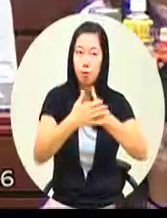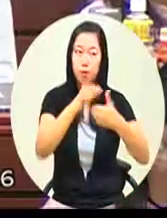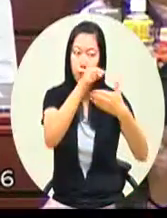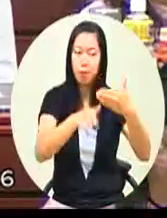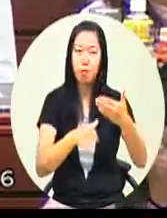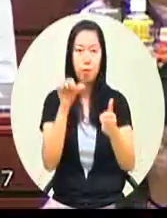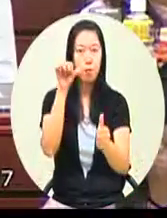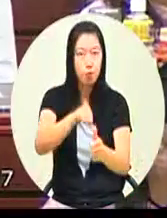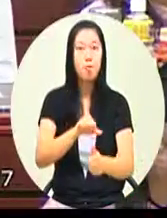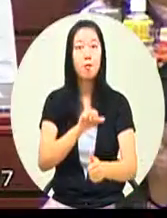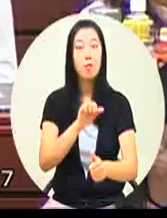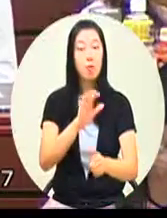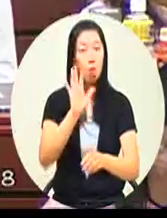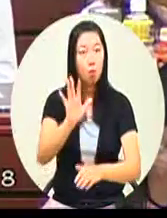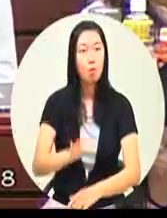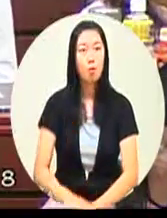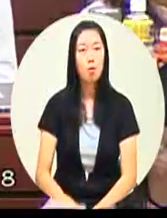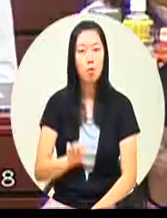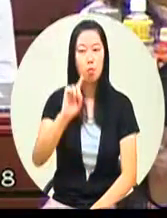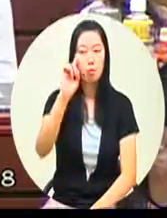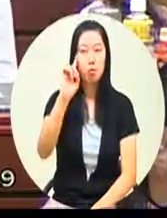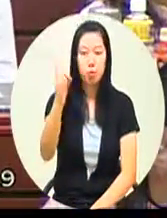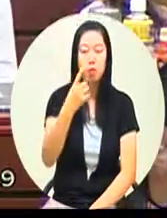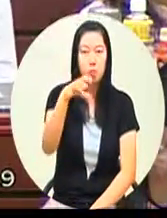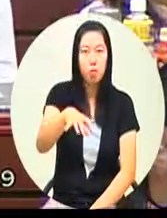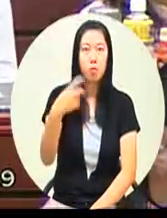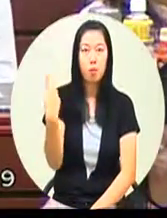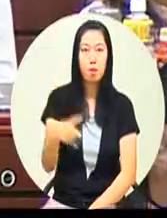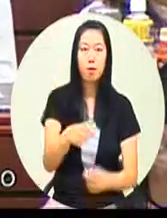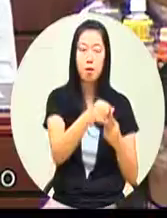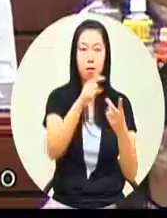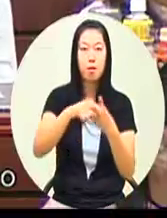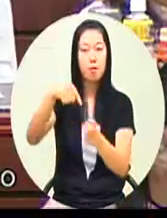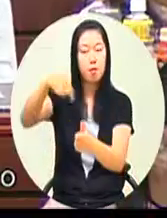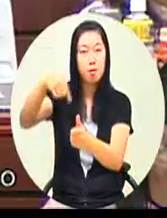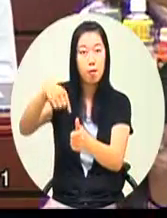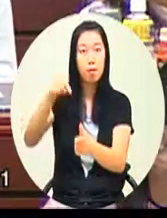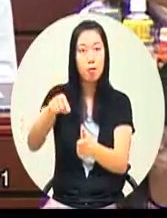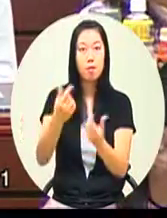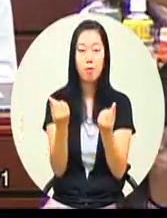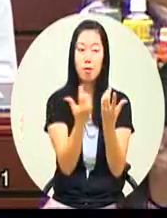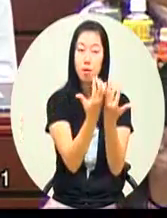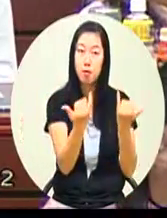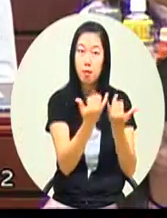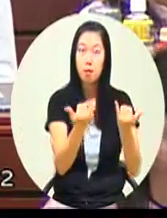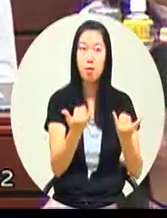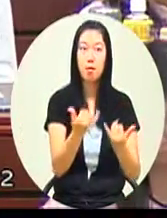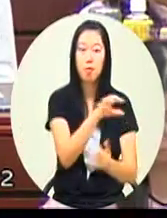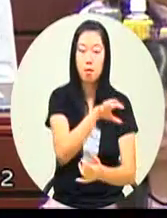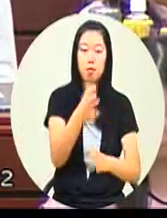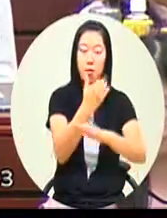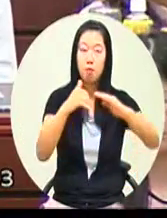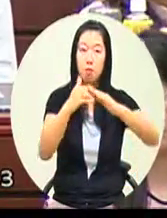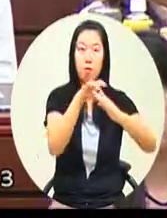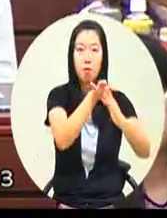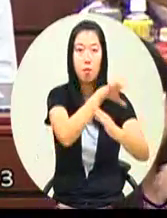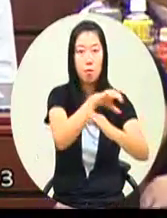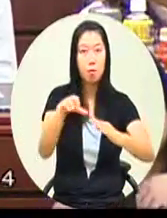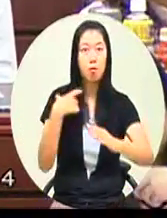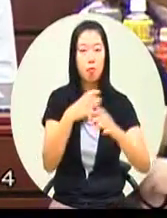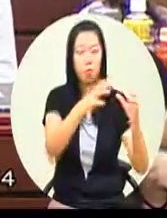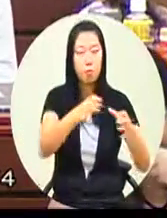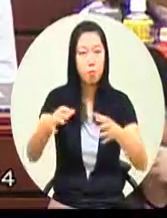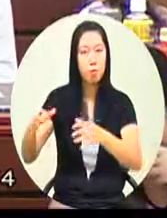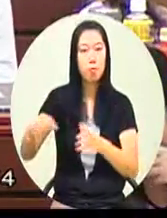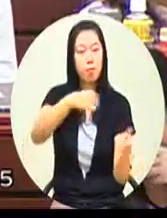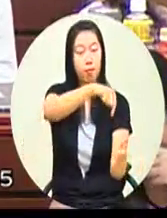则的。所以从源头，然后另外我们从教育，就是从学生啊，我们在各个学校，我们会开一些就是教育